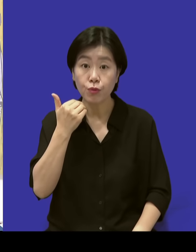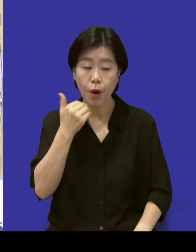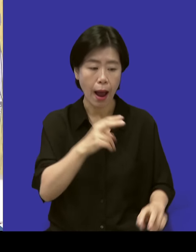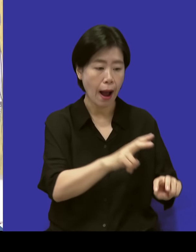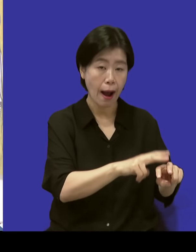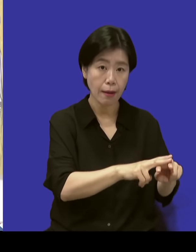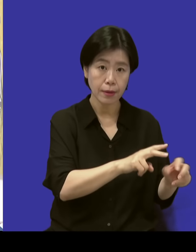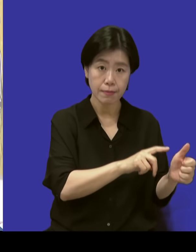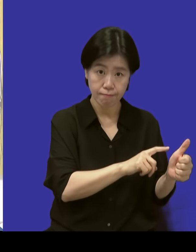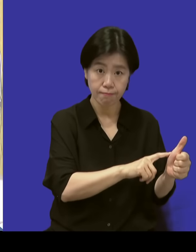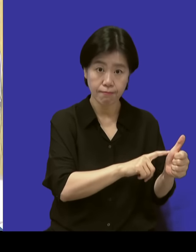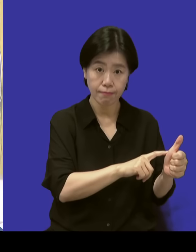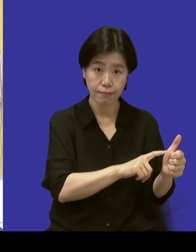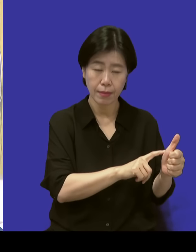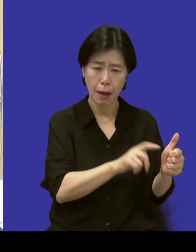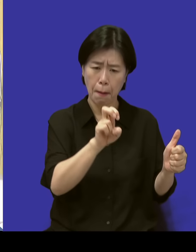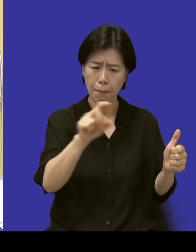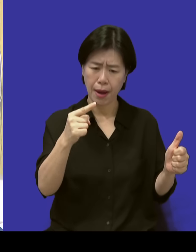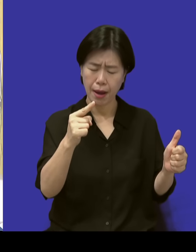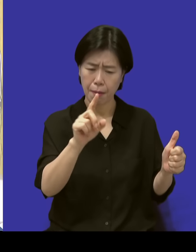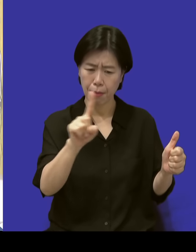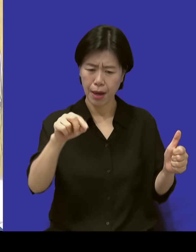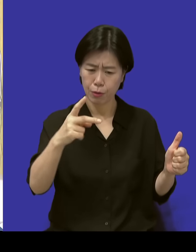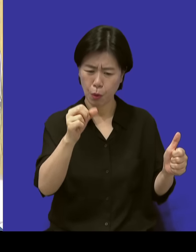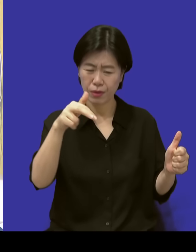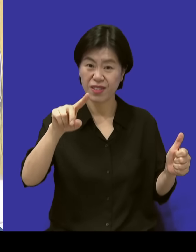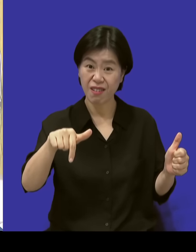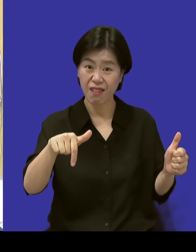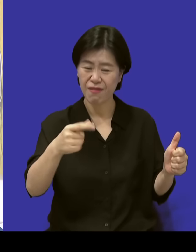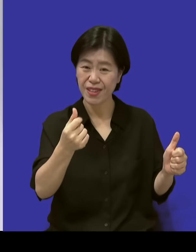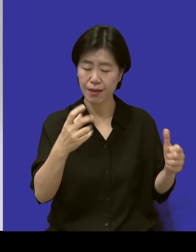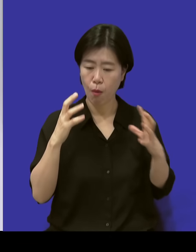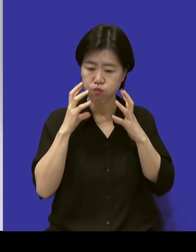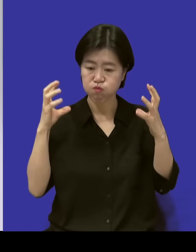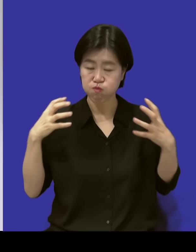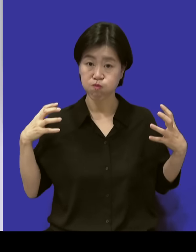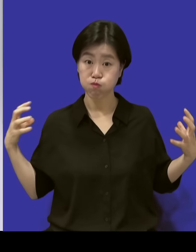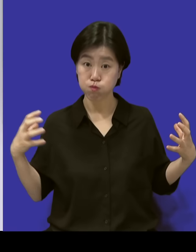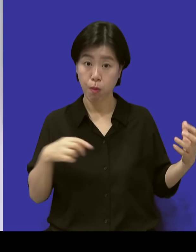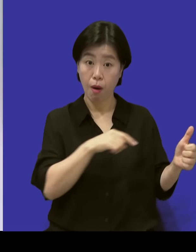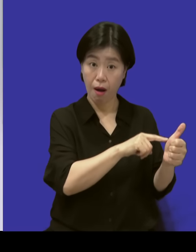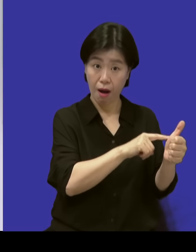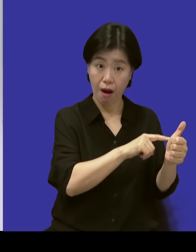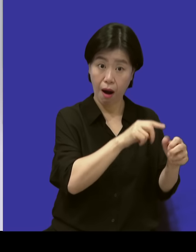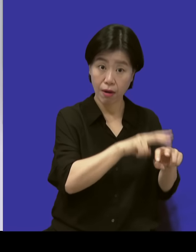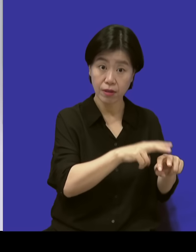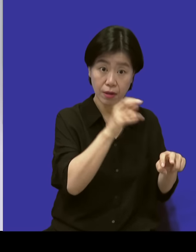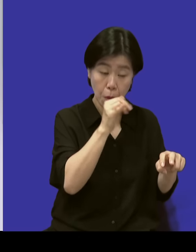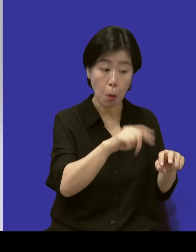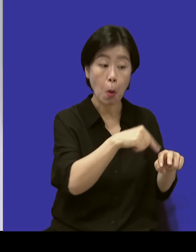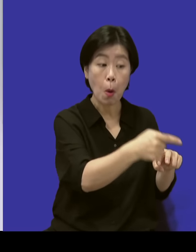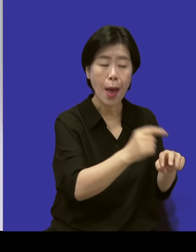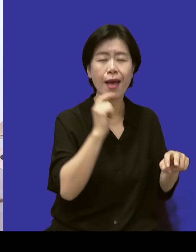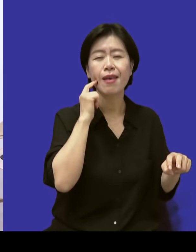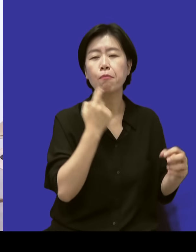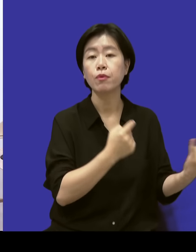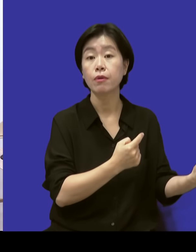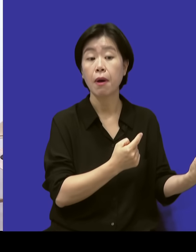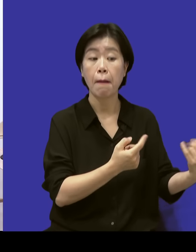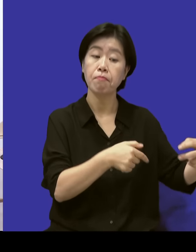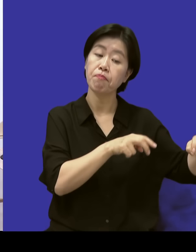바지, 하얀 와이셔츠를 입으시고 예. 옆에는 엄청 예쁘신 예. 그 연예인님 같은 그 애인이 예. 딱 앉아 있는데